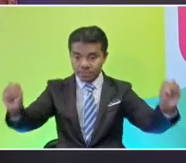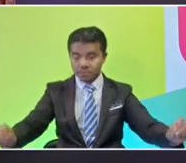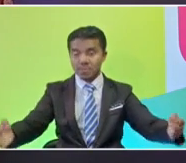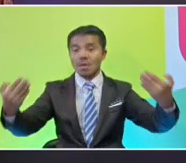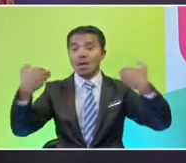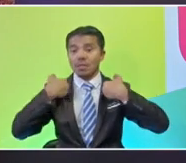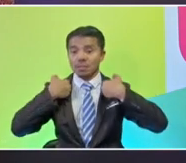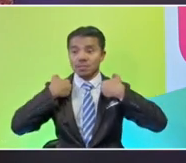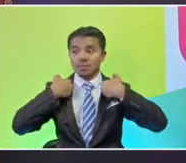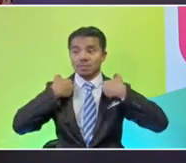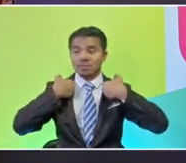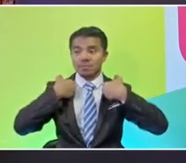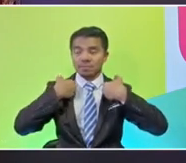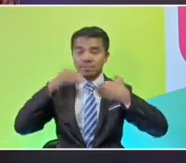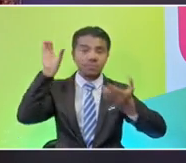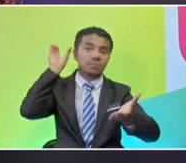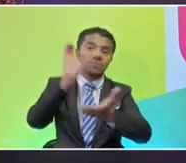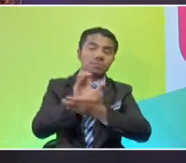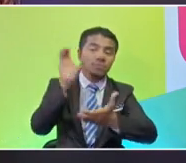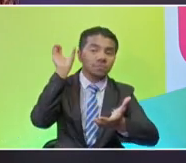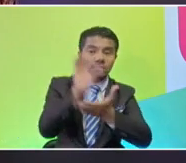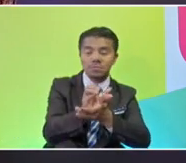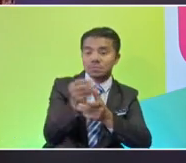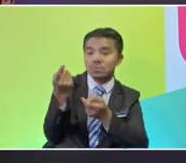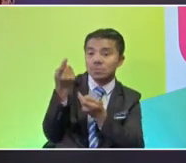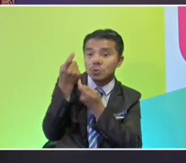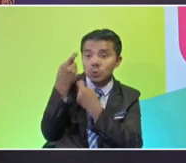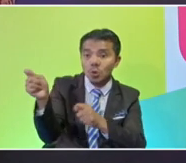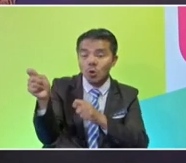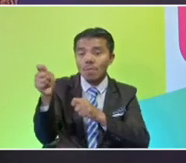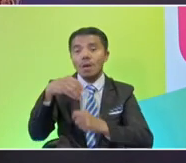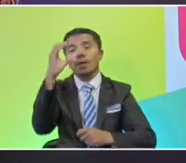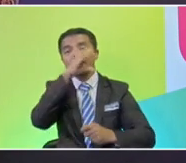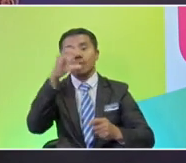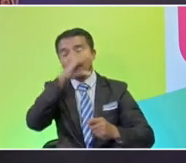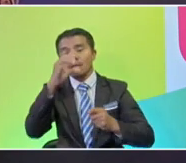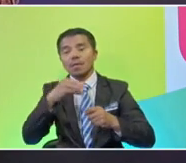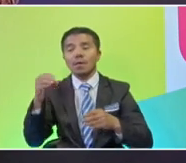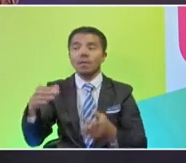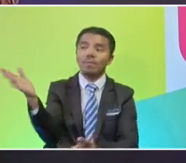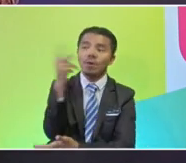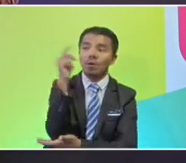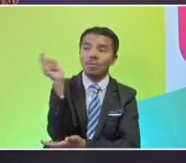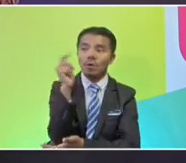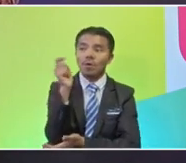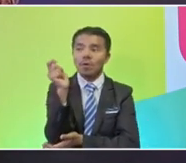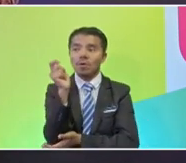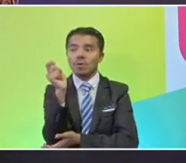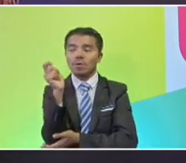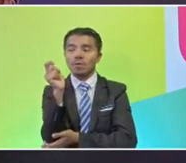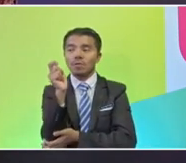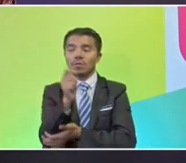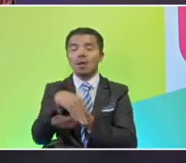dah gampang-gampa tuh coba Hanif cari pokok-pokok apa itu tumbuhan yang